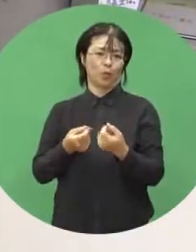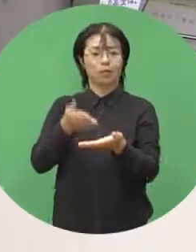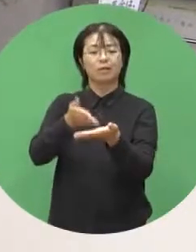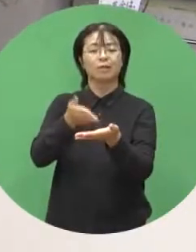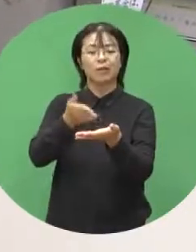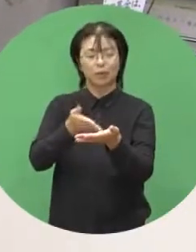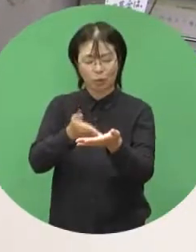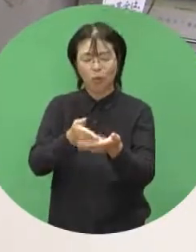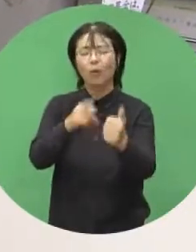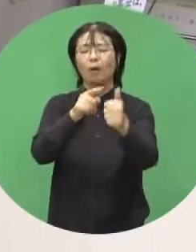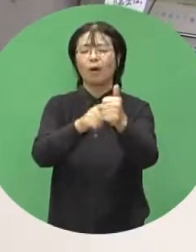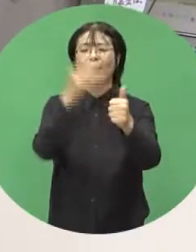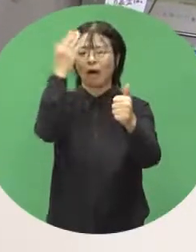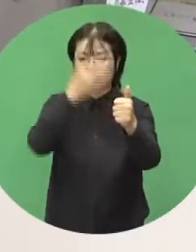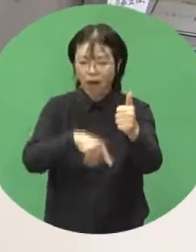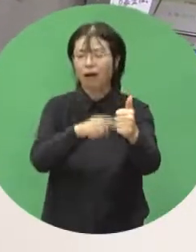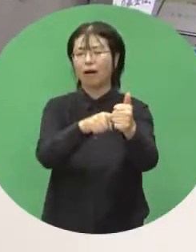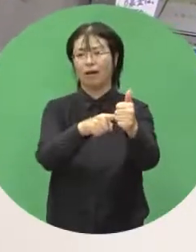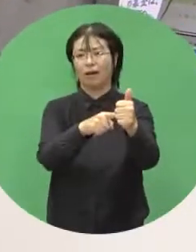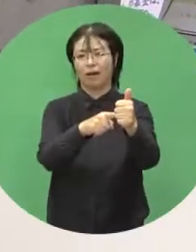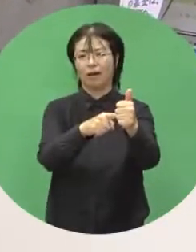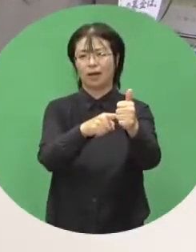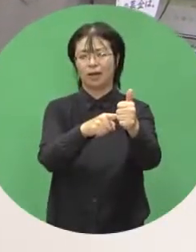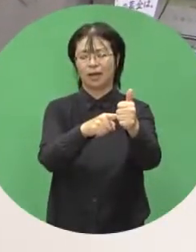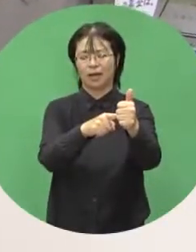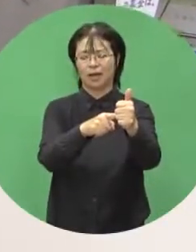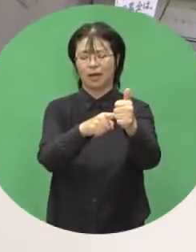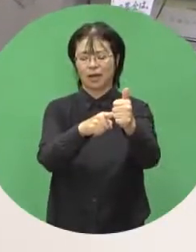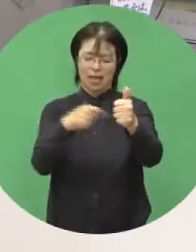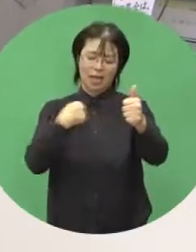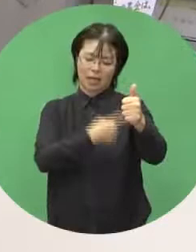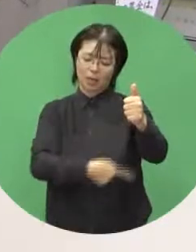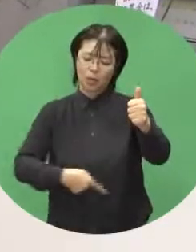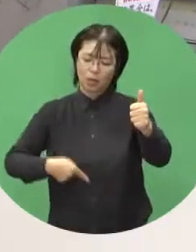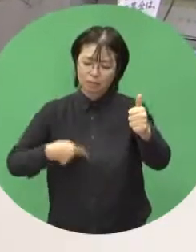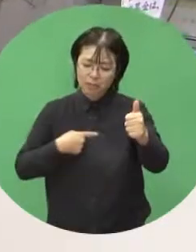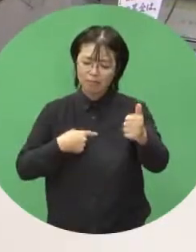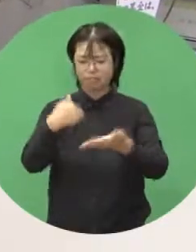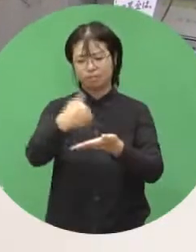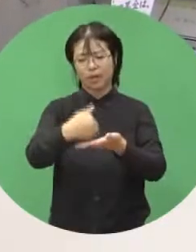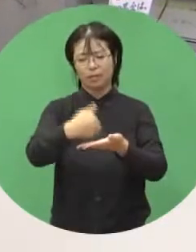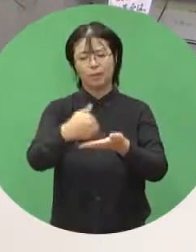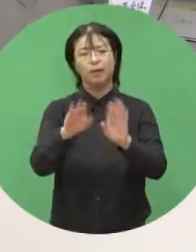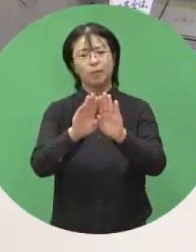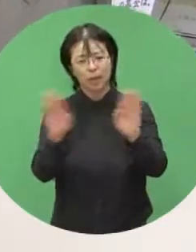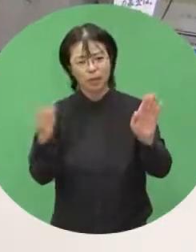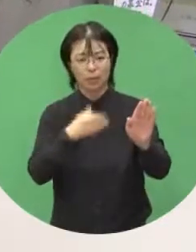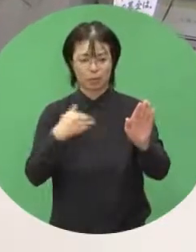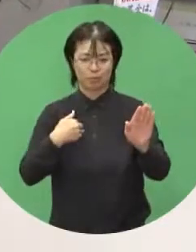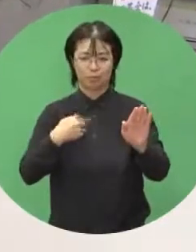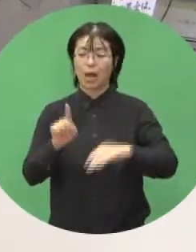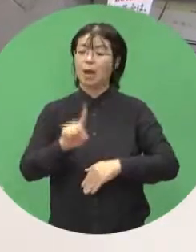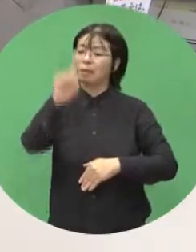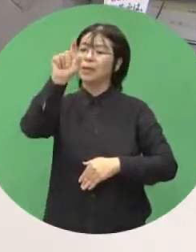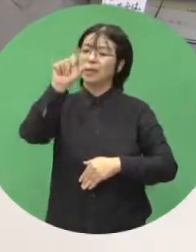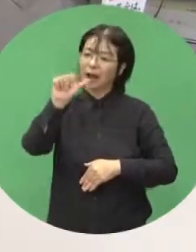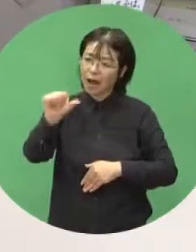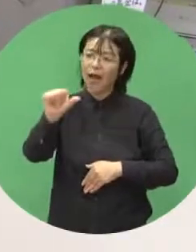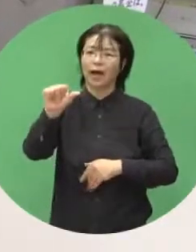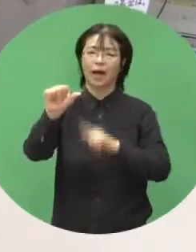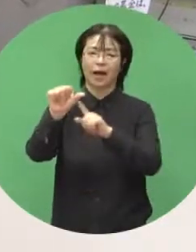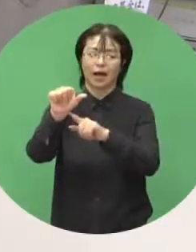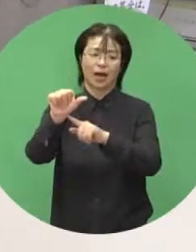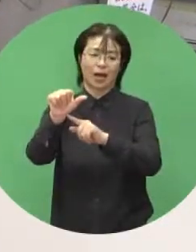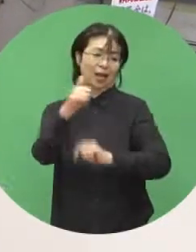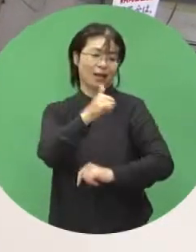言うと、ああそうなんだっていうことで胸の内を言っていただけるということで、ピュアサポートっていう役